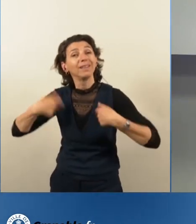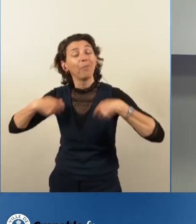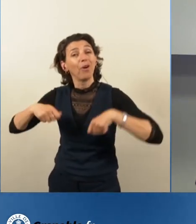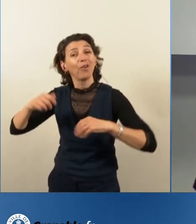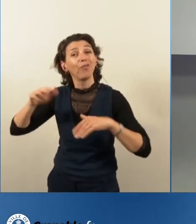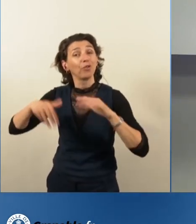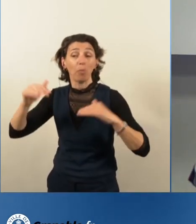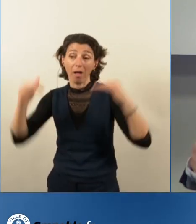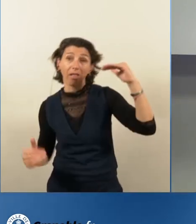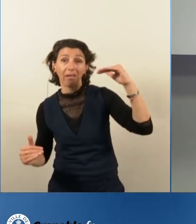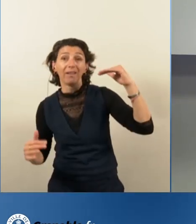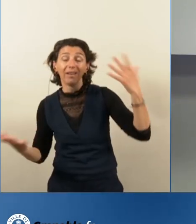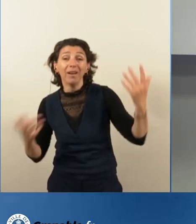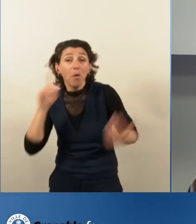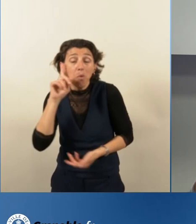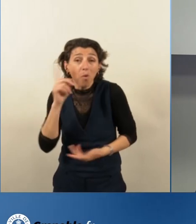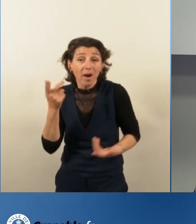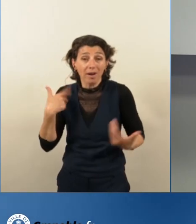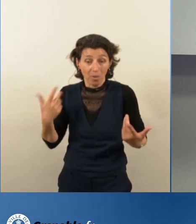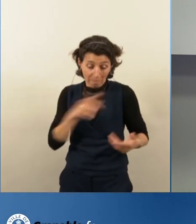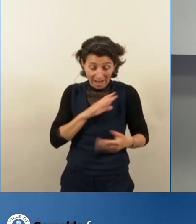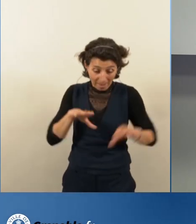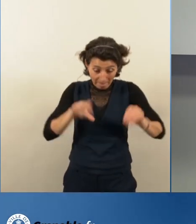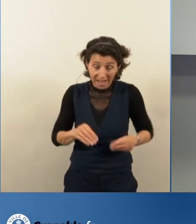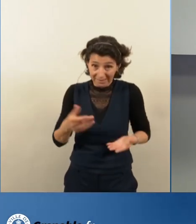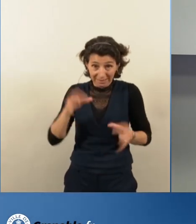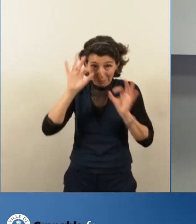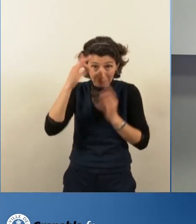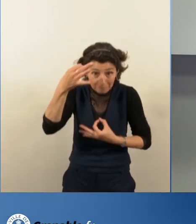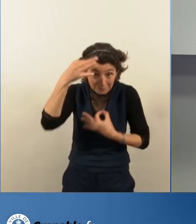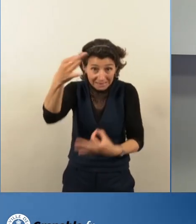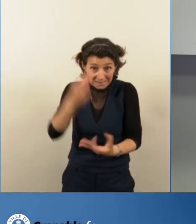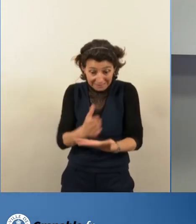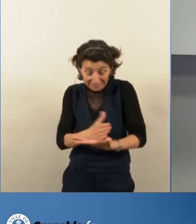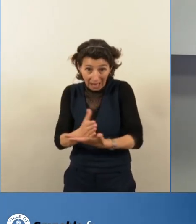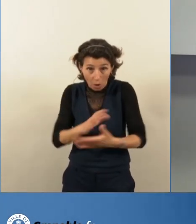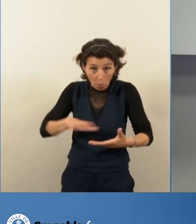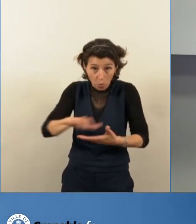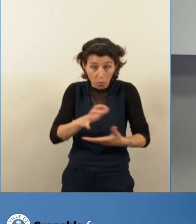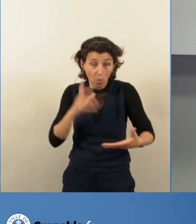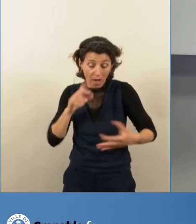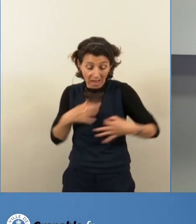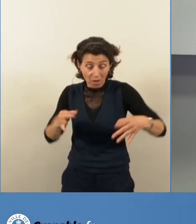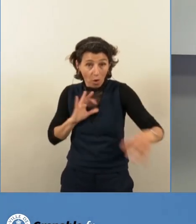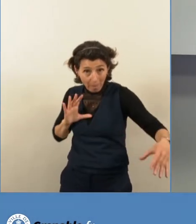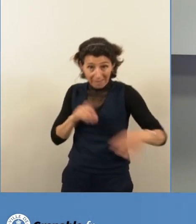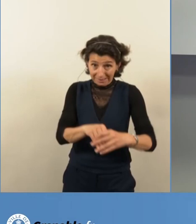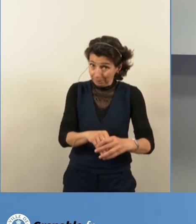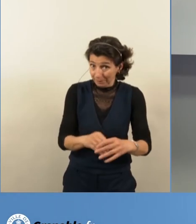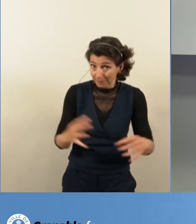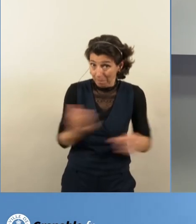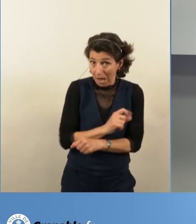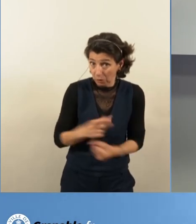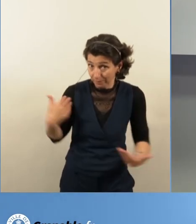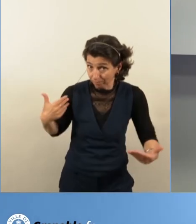extrémités du spectre parce que notre intercommunalité notre territoire n'est pas intégré c'est une